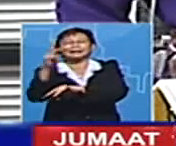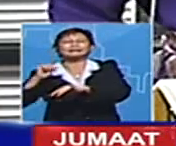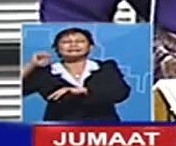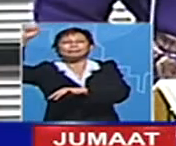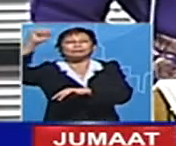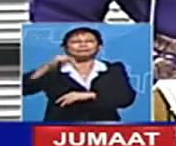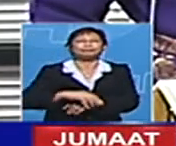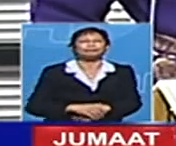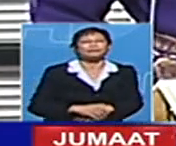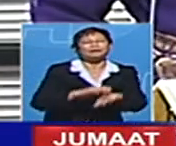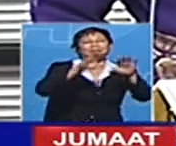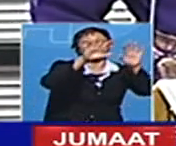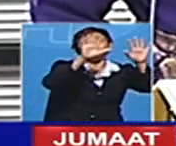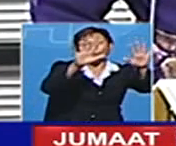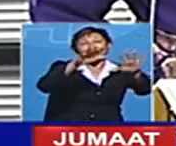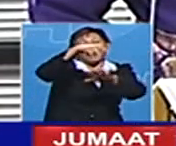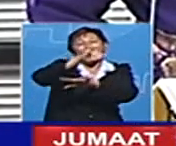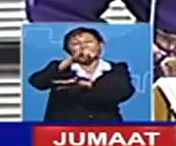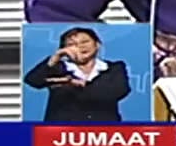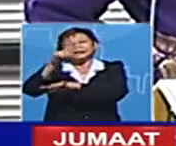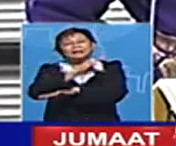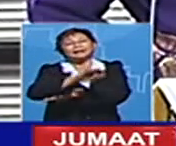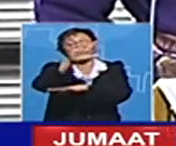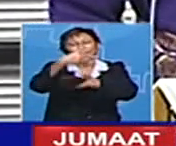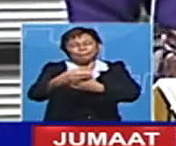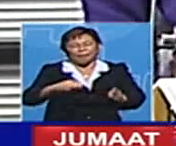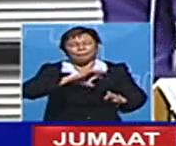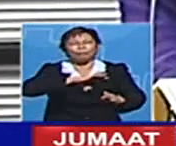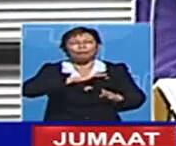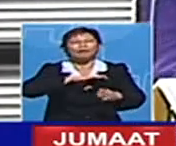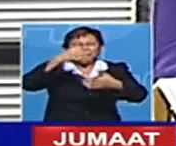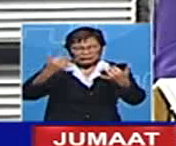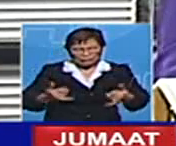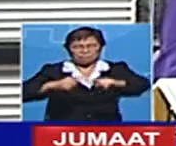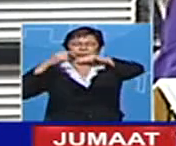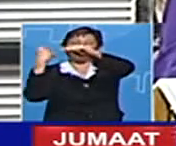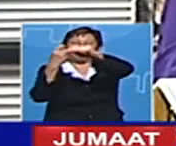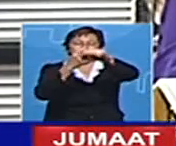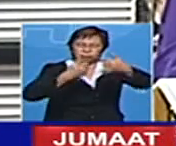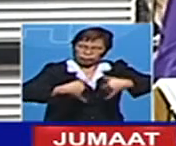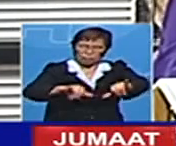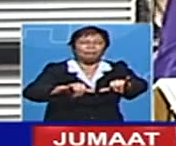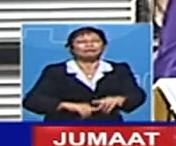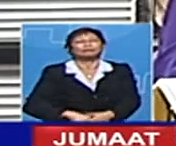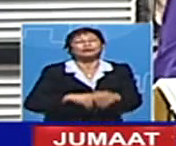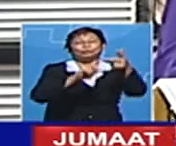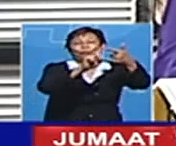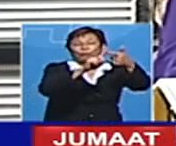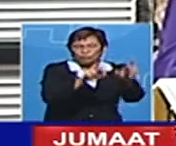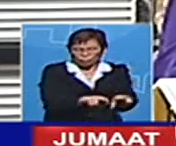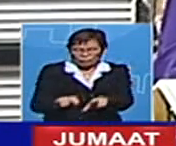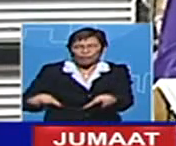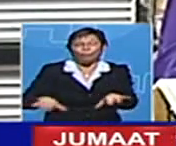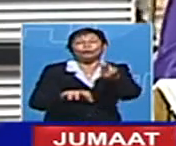Sabah serta 10 buah ipd dan lima buah Balai Polis yang masih dalam pembinaan kedua merancang untuk